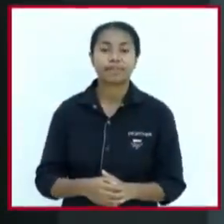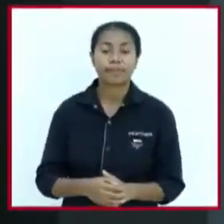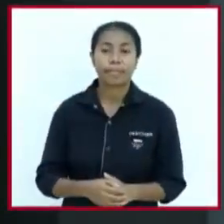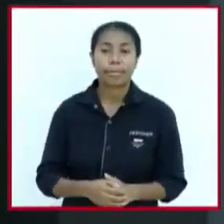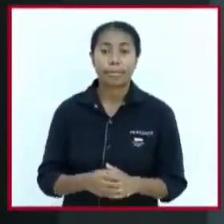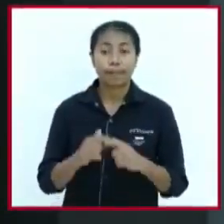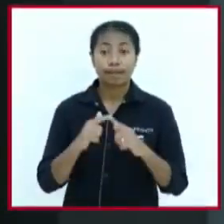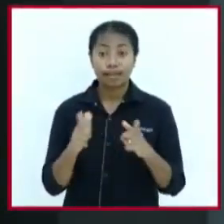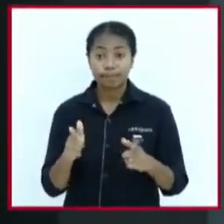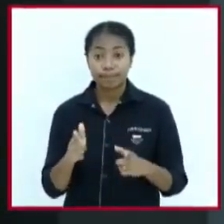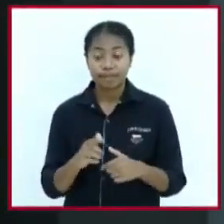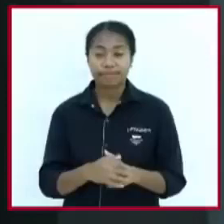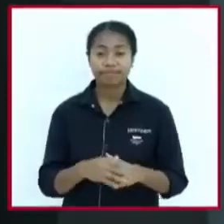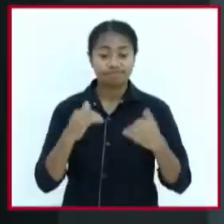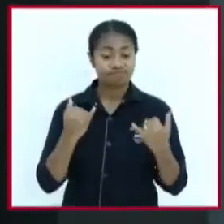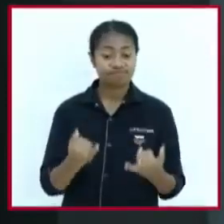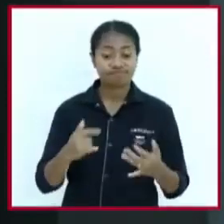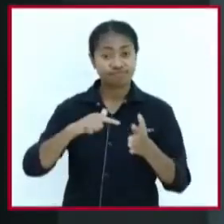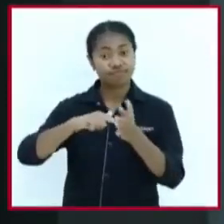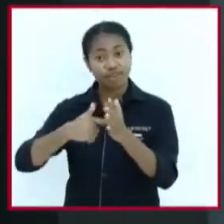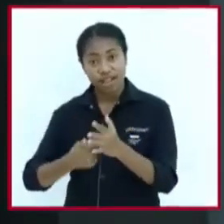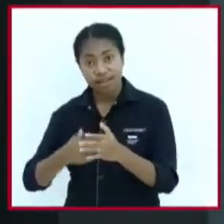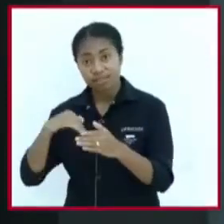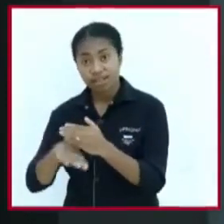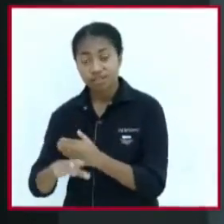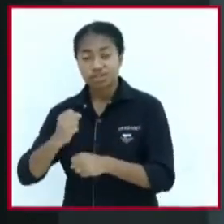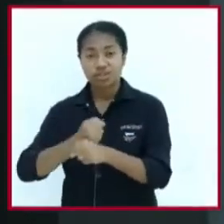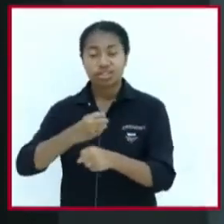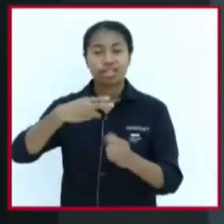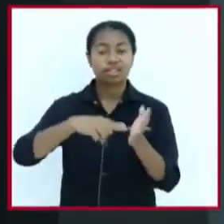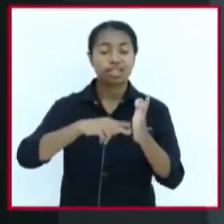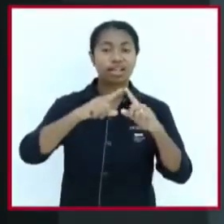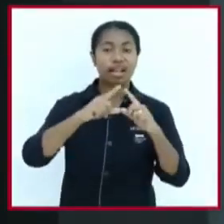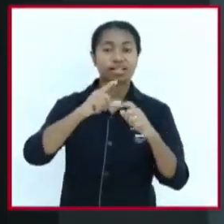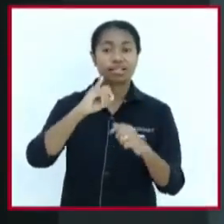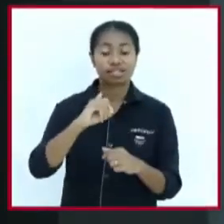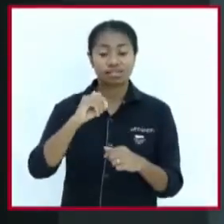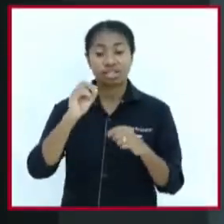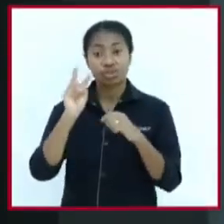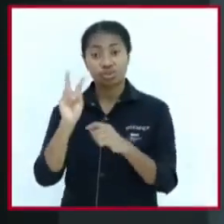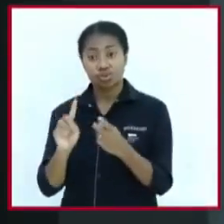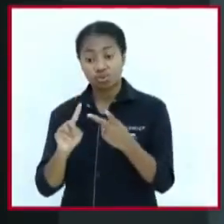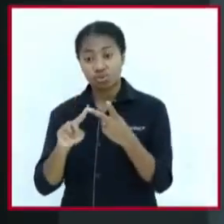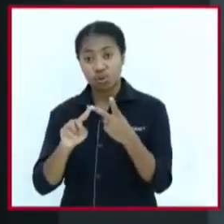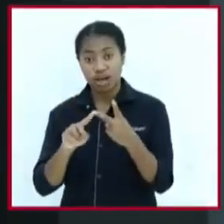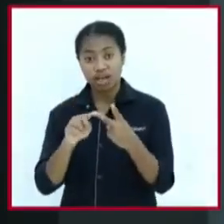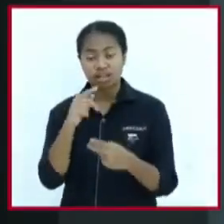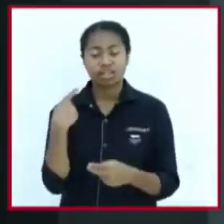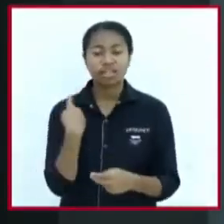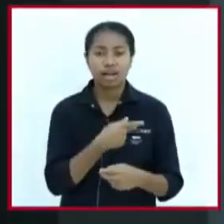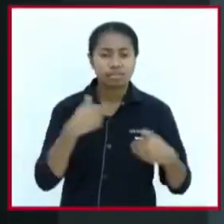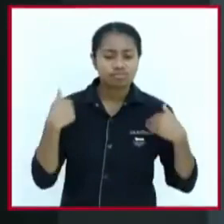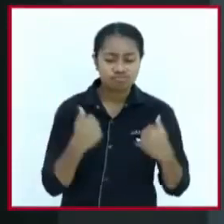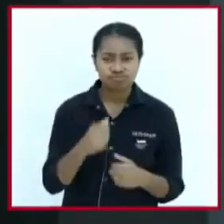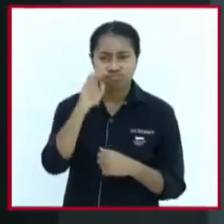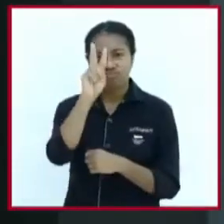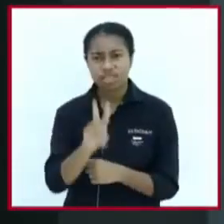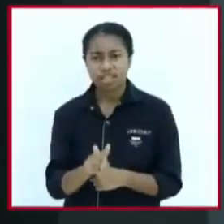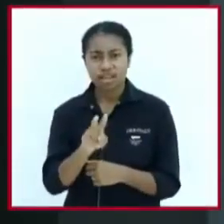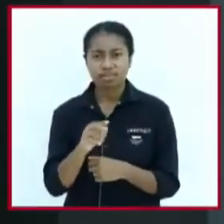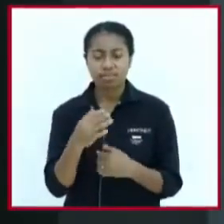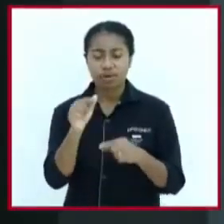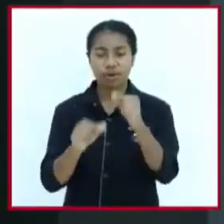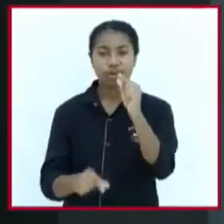tapi sudah saudara mulai masuk generasi kedua kekristenan kita bisa lihat bahwa orang-orang Kristen